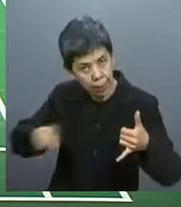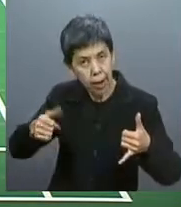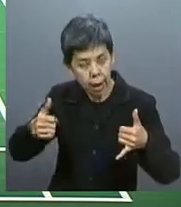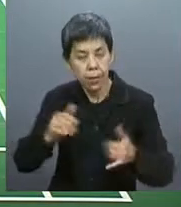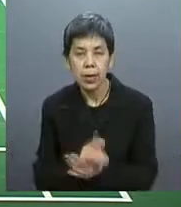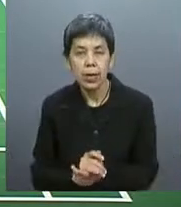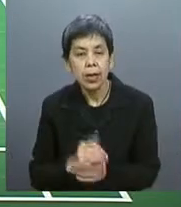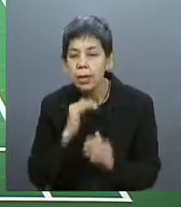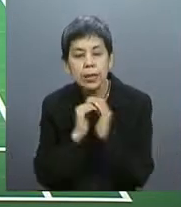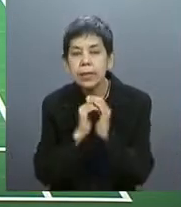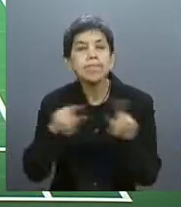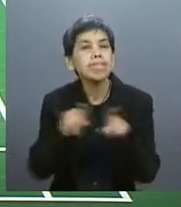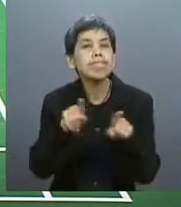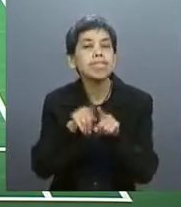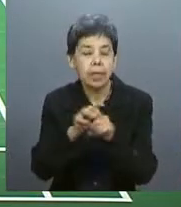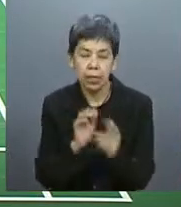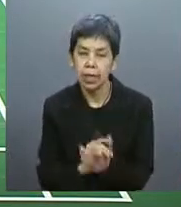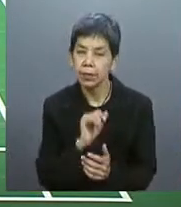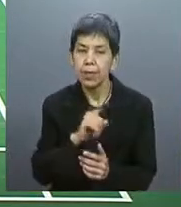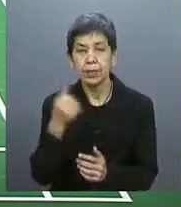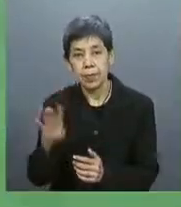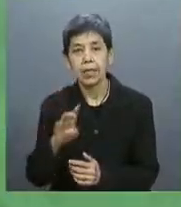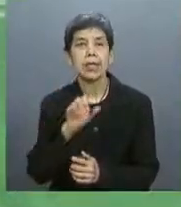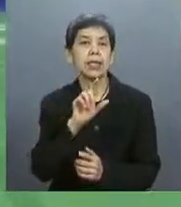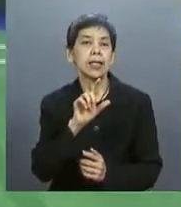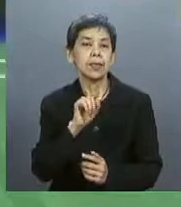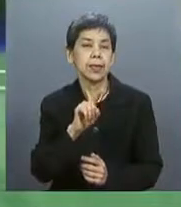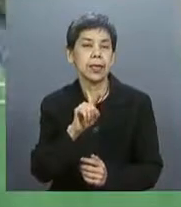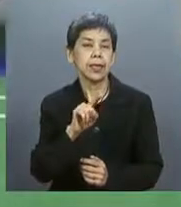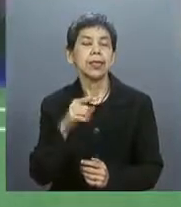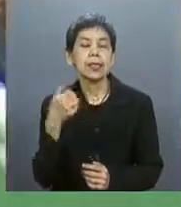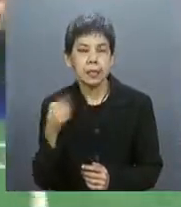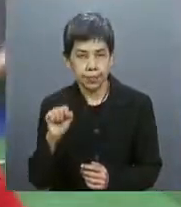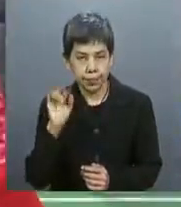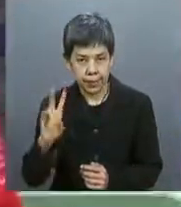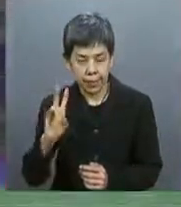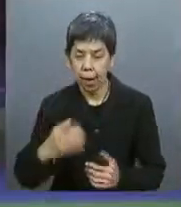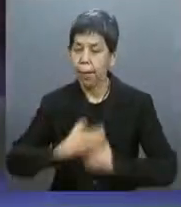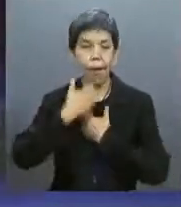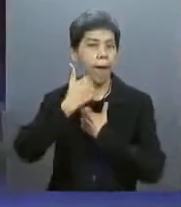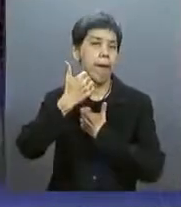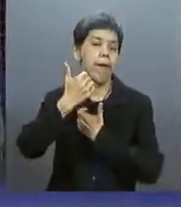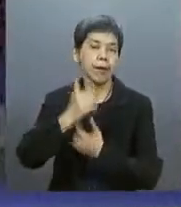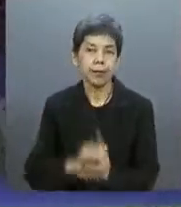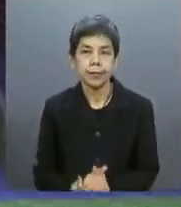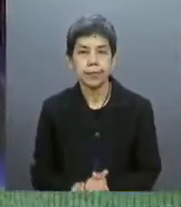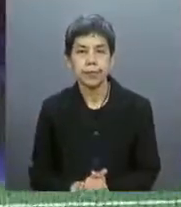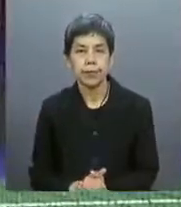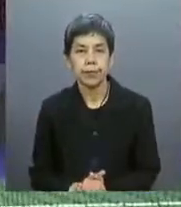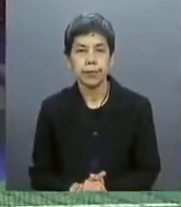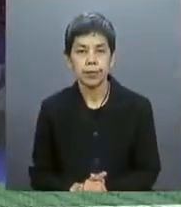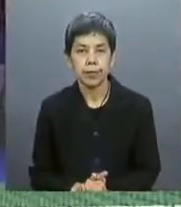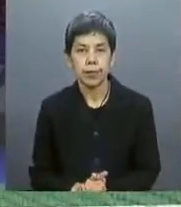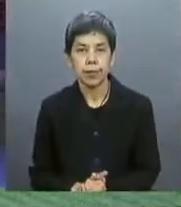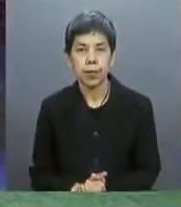วังซี่เสียนเพื่อนร่วมชาติ2ต่อ0เกม21ต่อ14แล้วก็21ต่อ17คว้าแชมป์ไปครอง